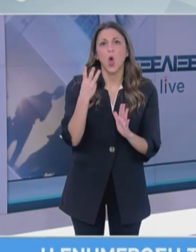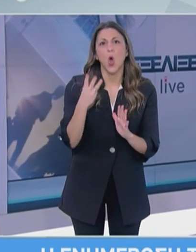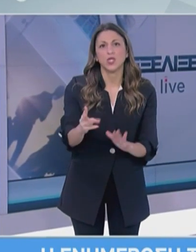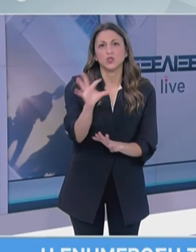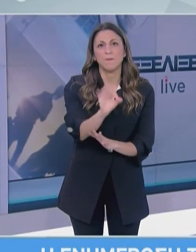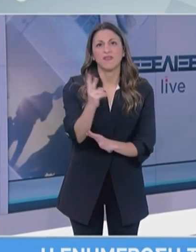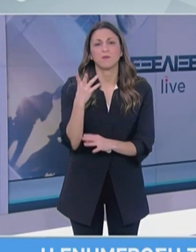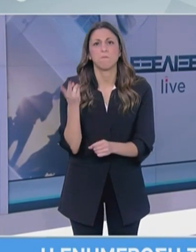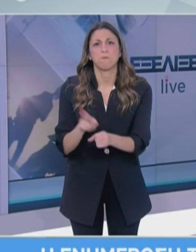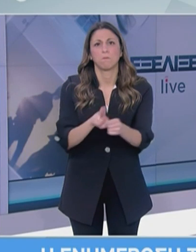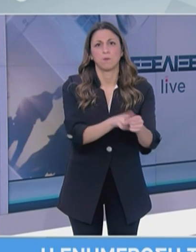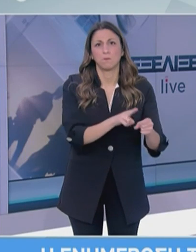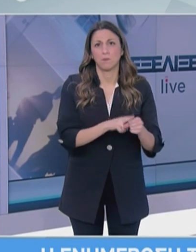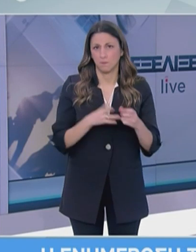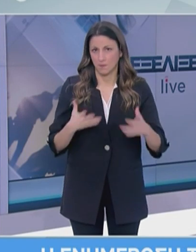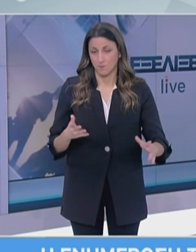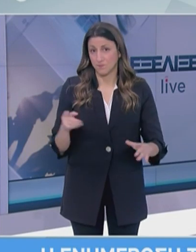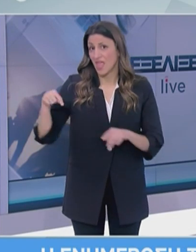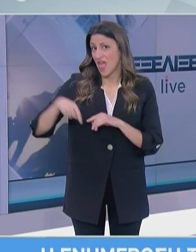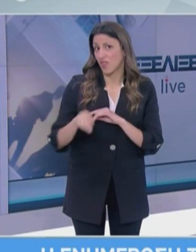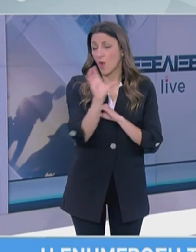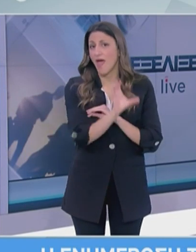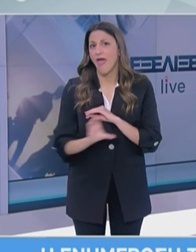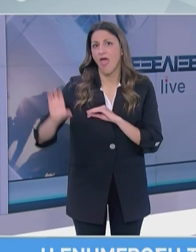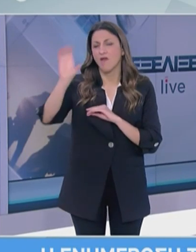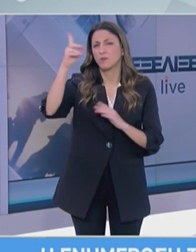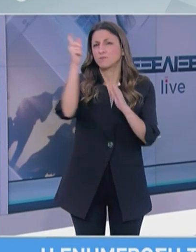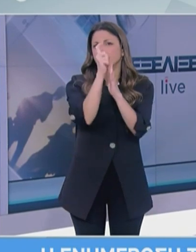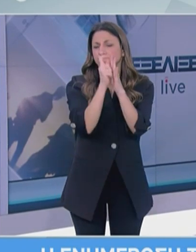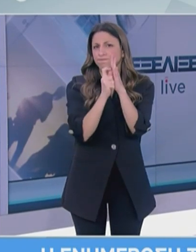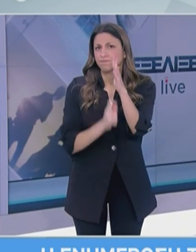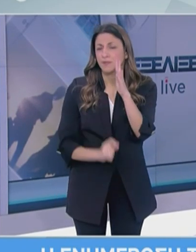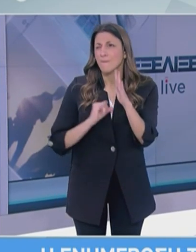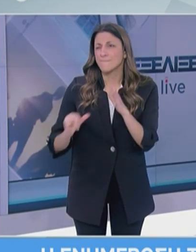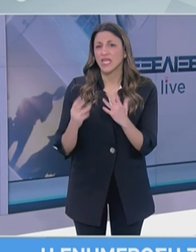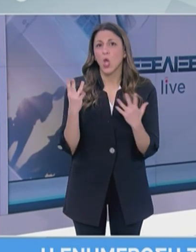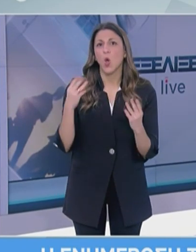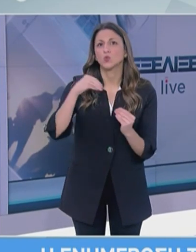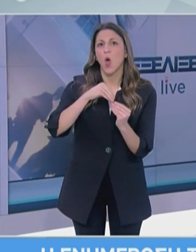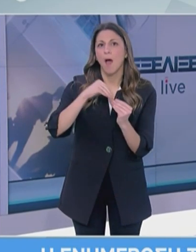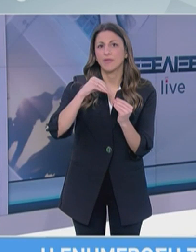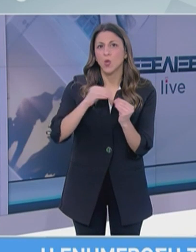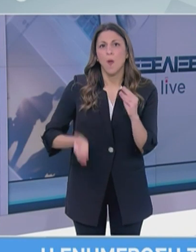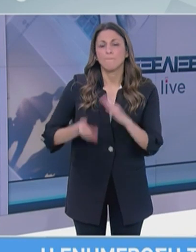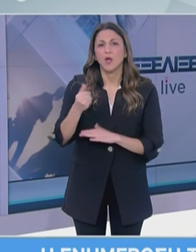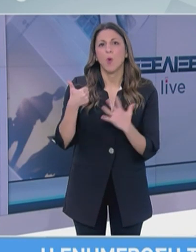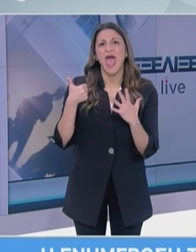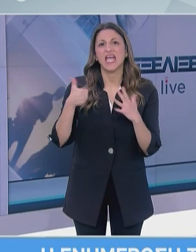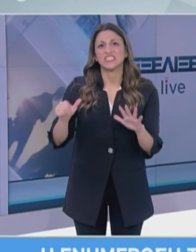νεκρούς. Στην Ευρώπη έχουν καταγραφεί έως και τις 8 Απριλίου περισσότερες